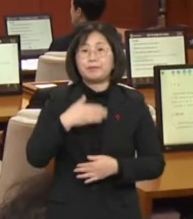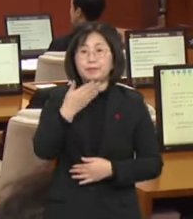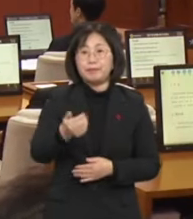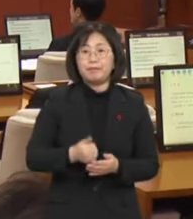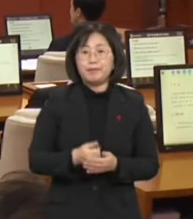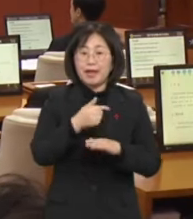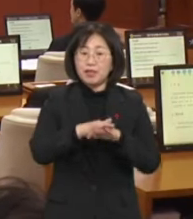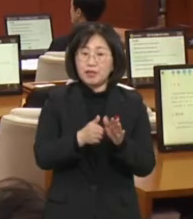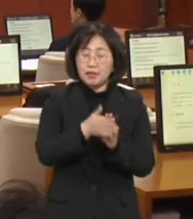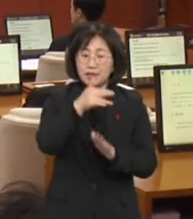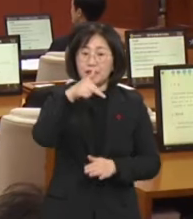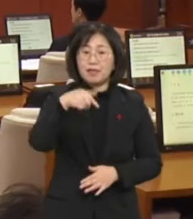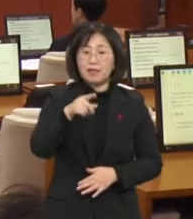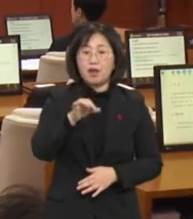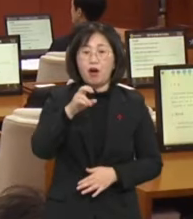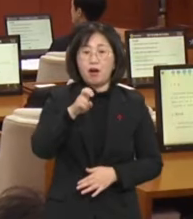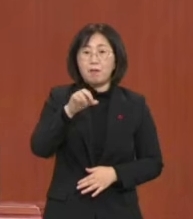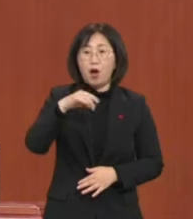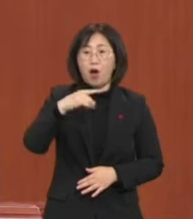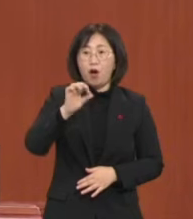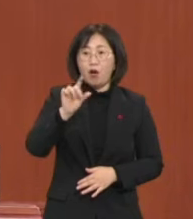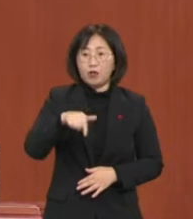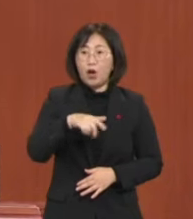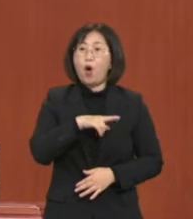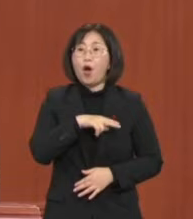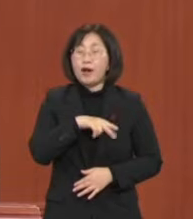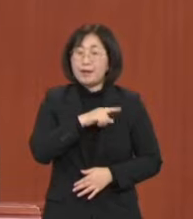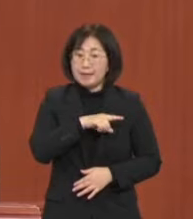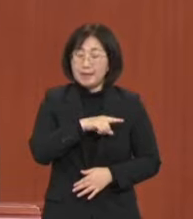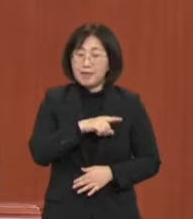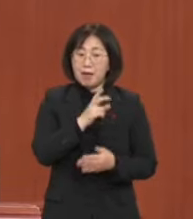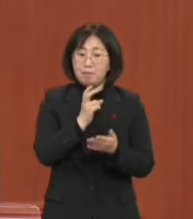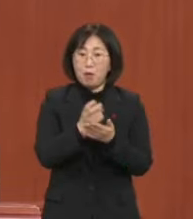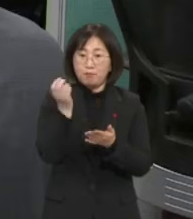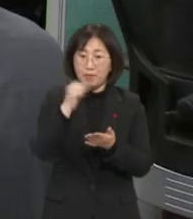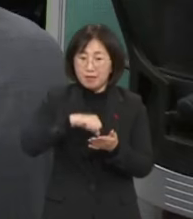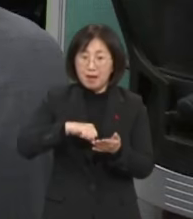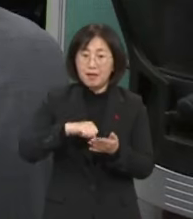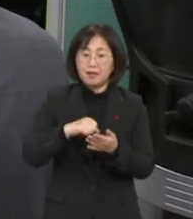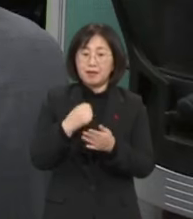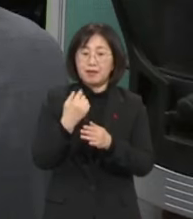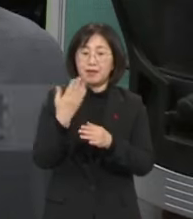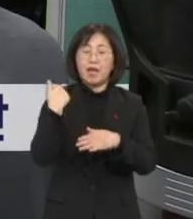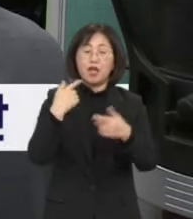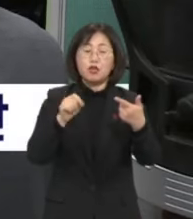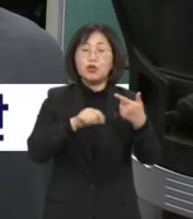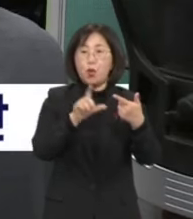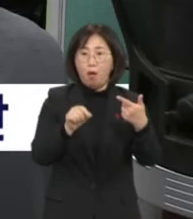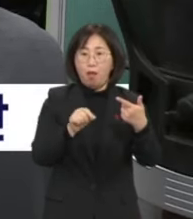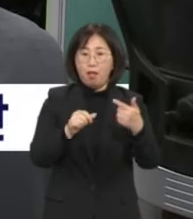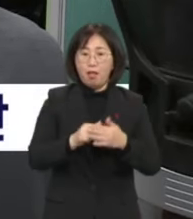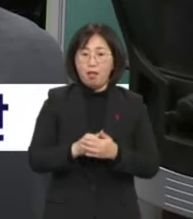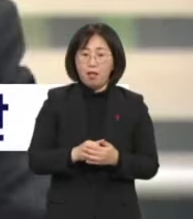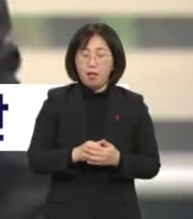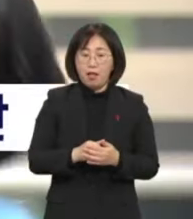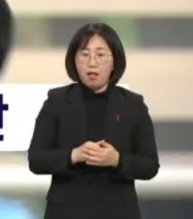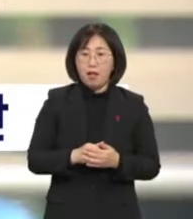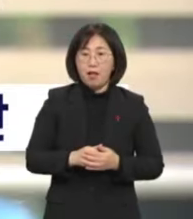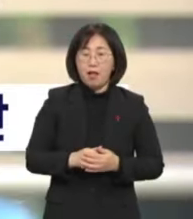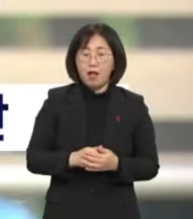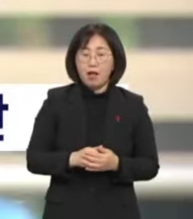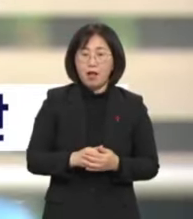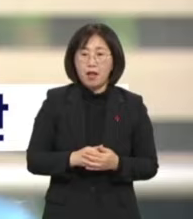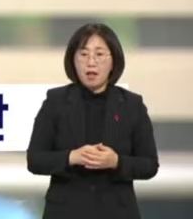대전시의회 정명국 의원의 공직자 이해충돌방지법 위반 논란이 불거진 건 지난 6월. 정 의원이 시교육청에